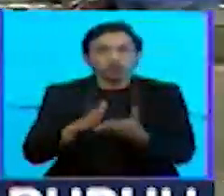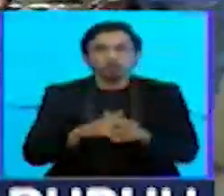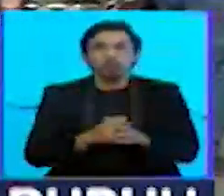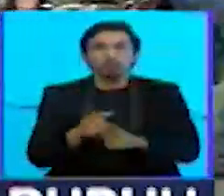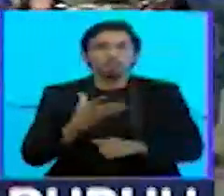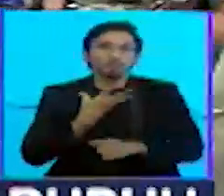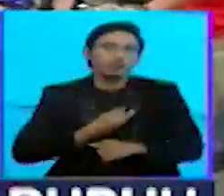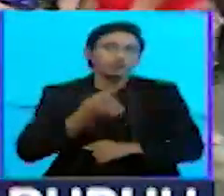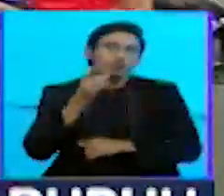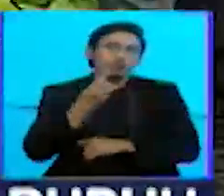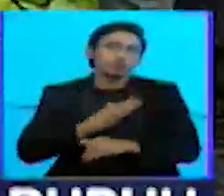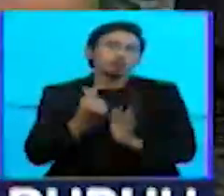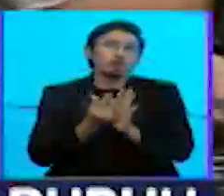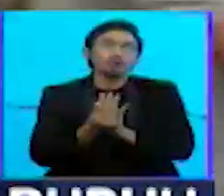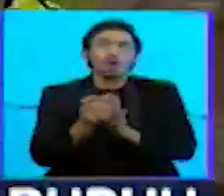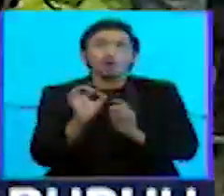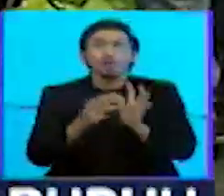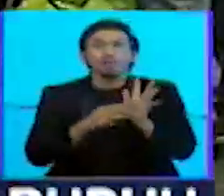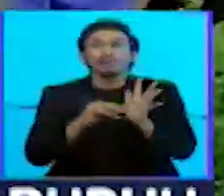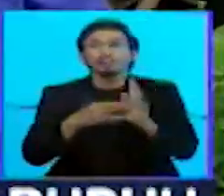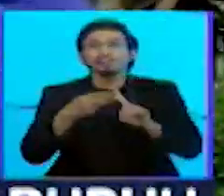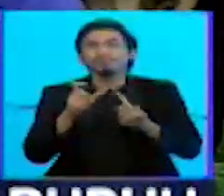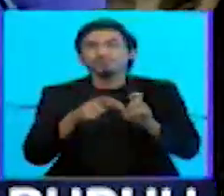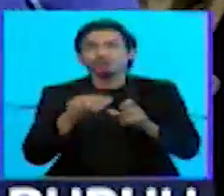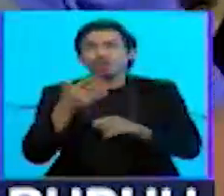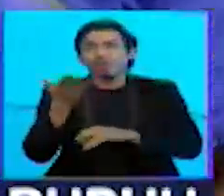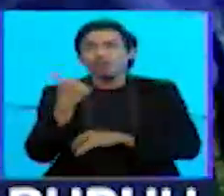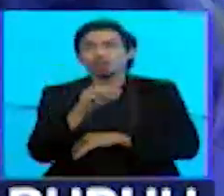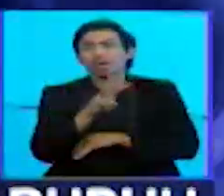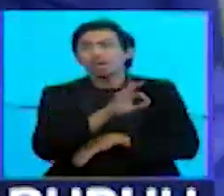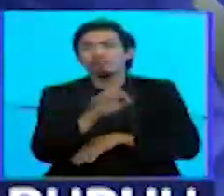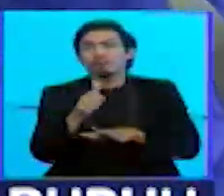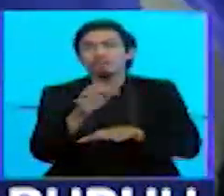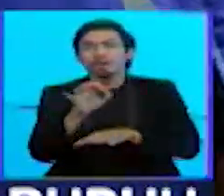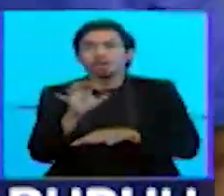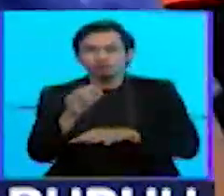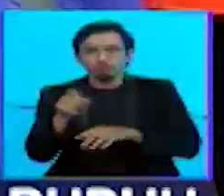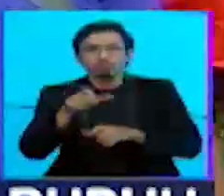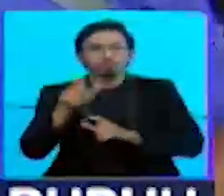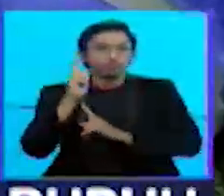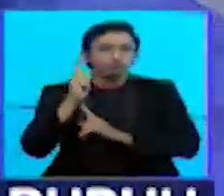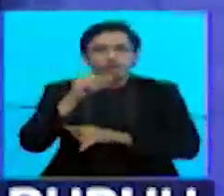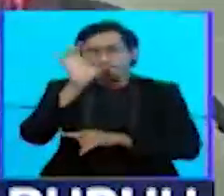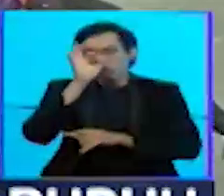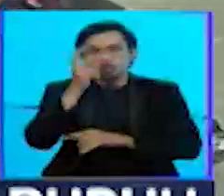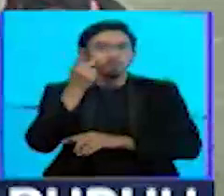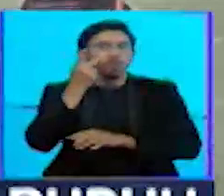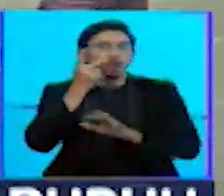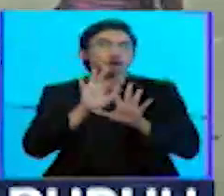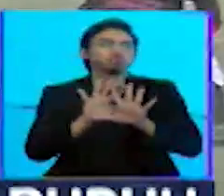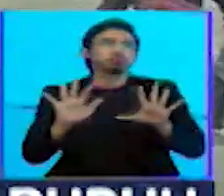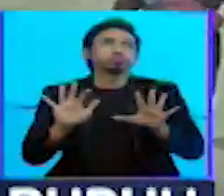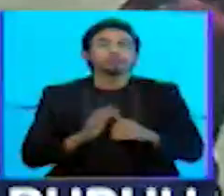Law diperlakukan tahun lalu. 3.600 personil TNI Polri disiagakan di sekitar Patung Kuda untuk mengawal unjuk rasa.